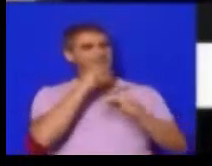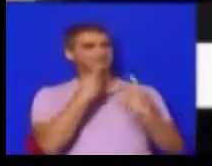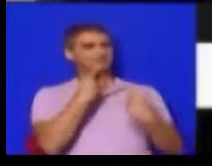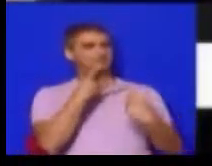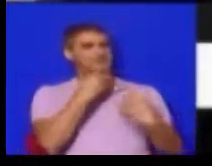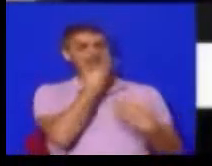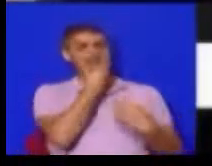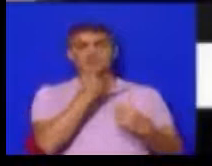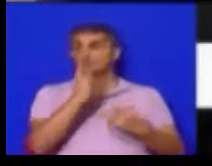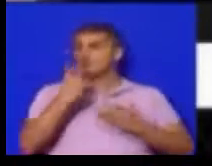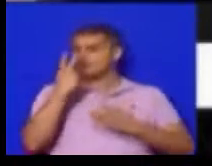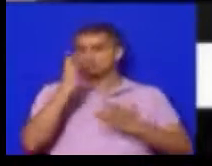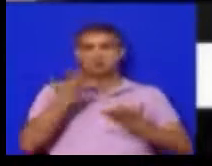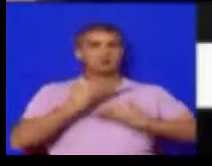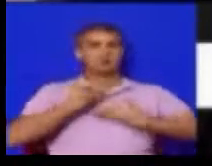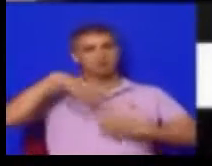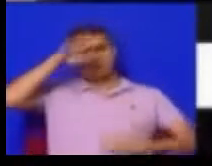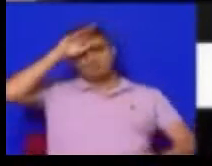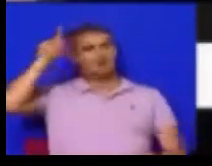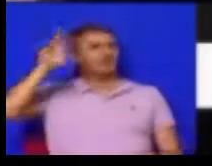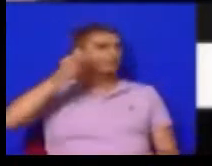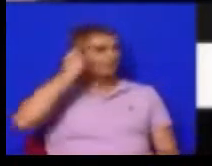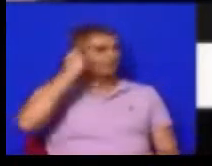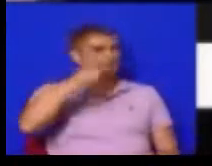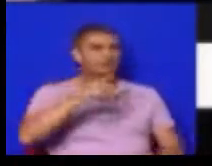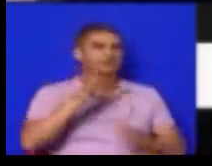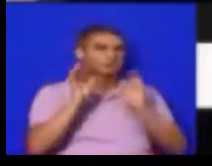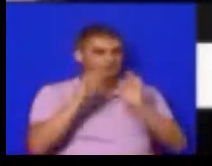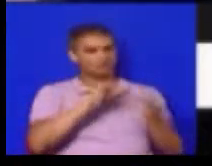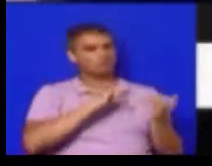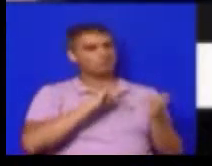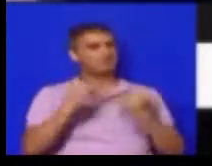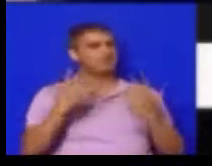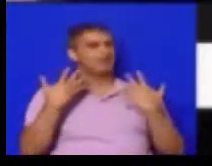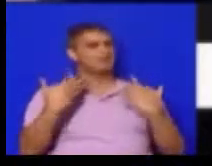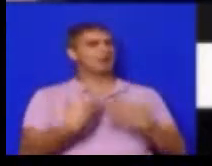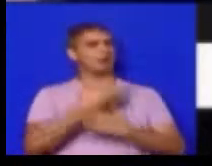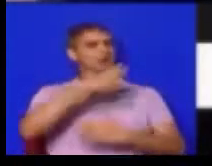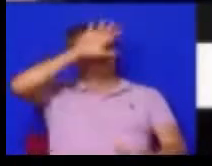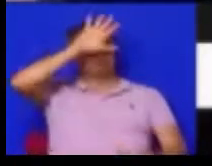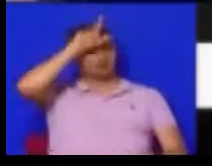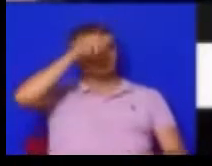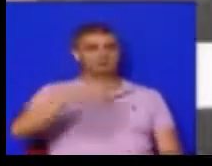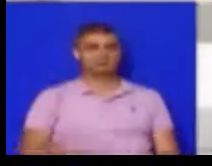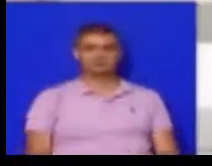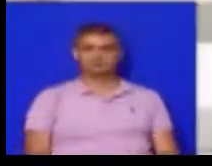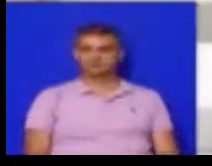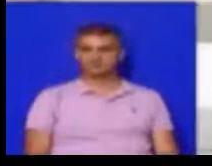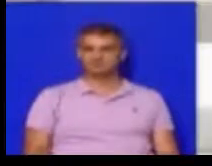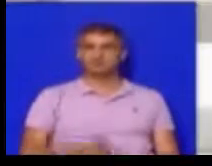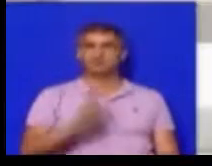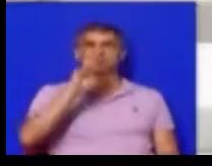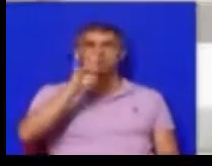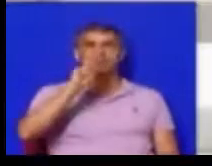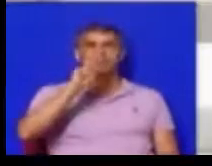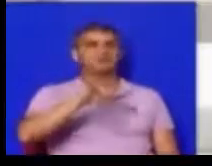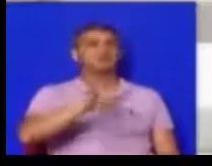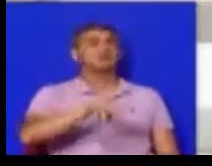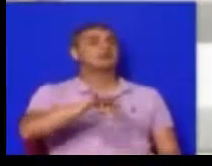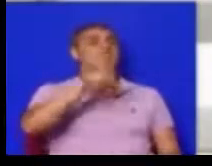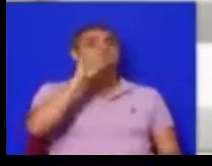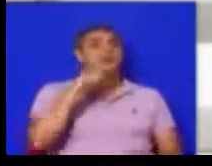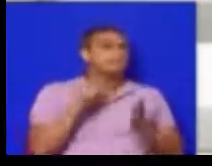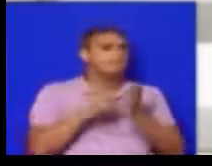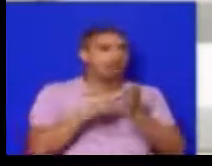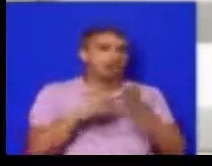הוא התקבל באיראן. האם לדעתך רוחני באמת מביא רוחות חדשות לאיראן? רוחני נבחר בגלל